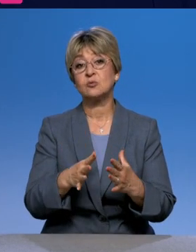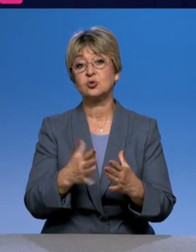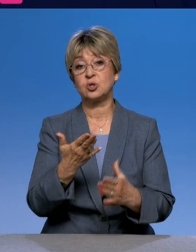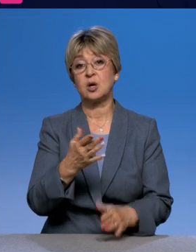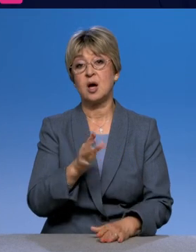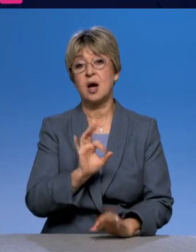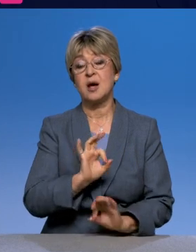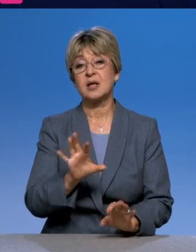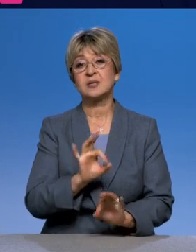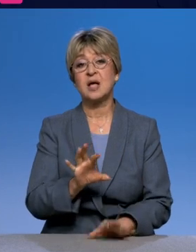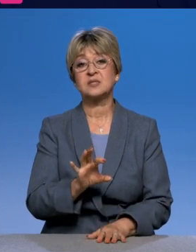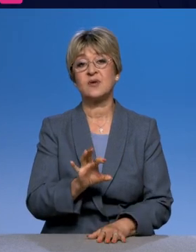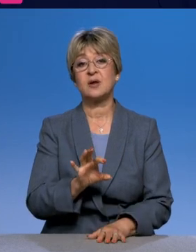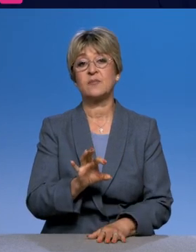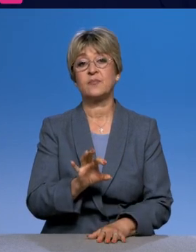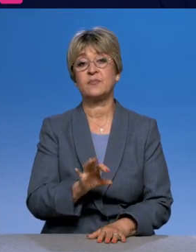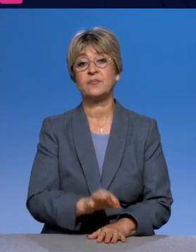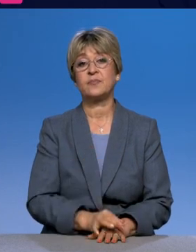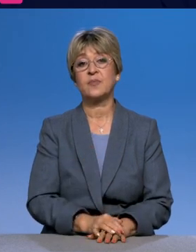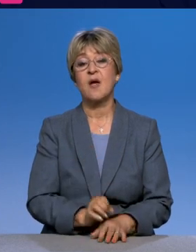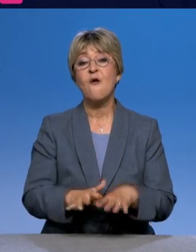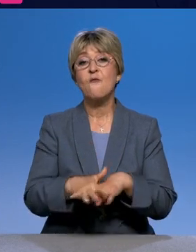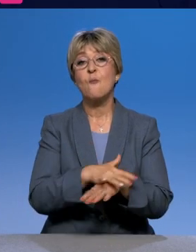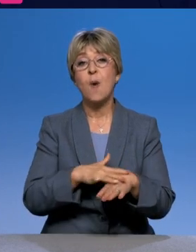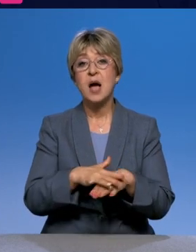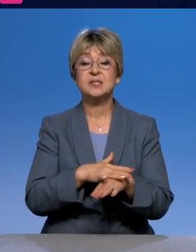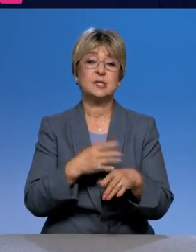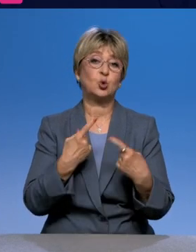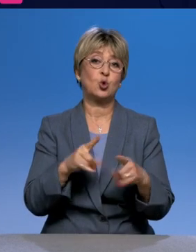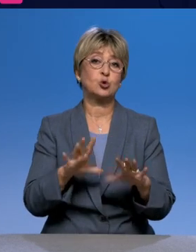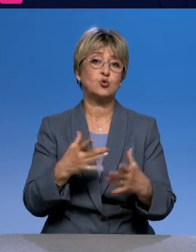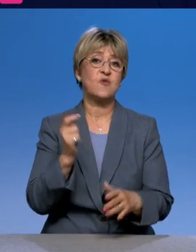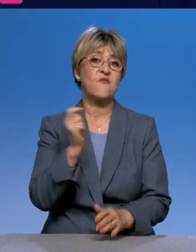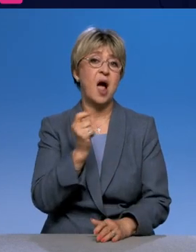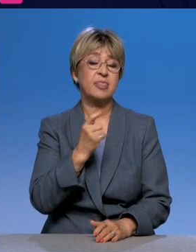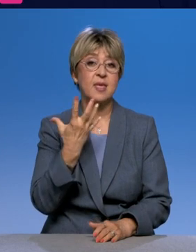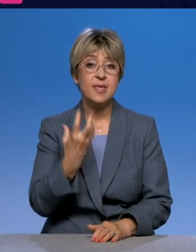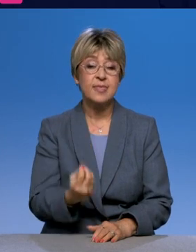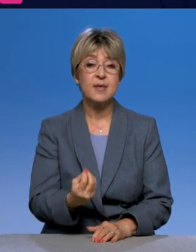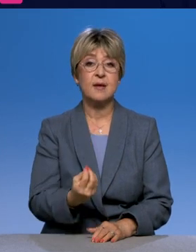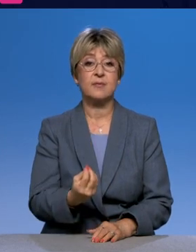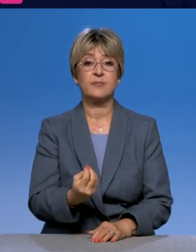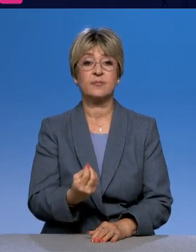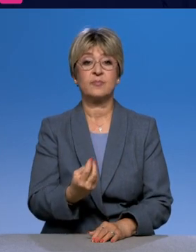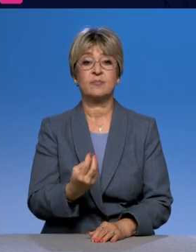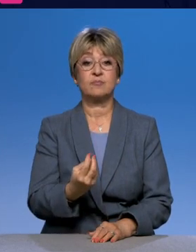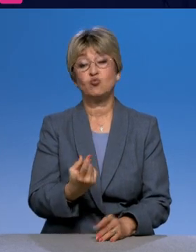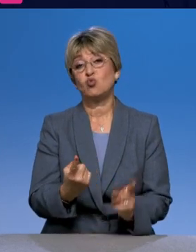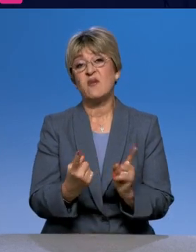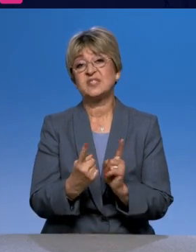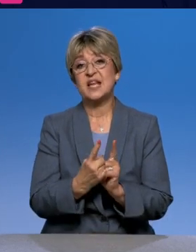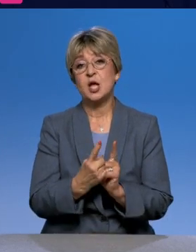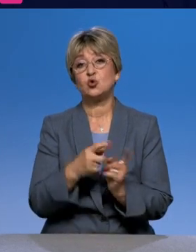Юрий, да, так и в массе других случаев, там, выходные дни. То есть навстречу идет в первую